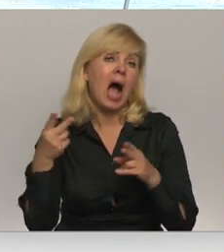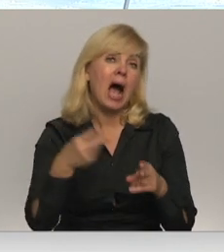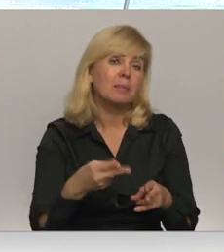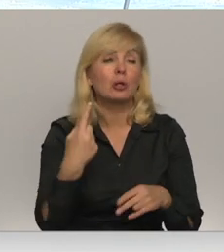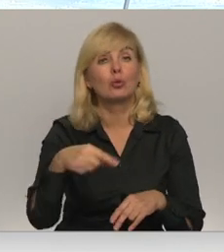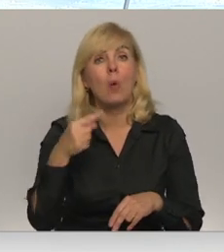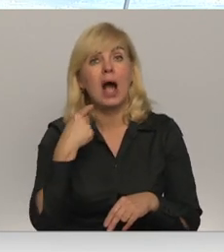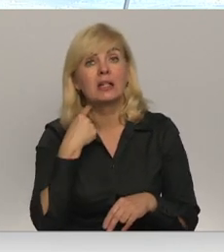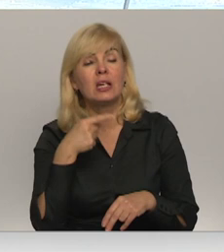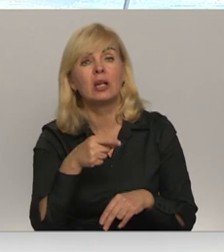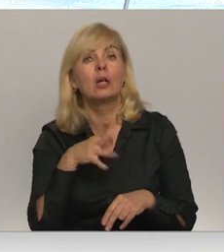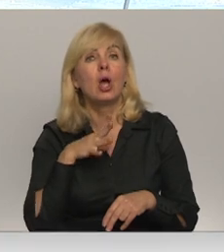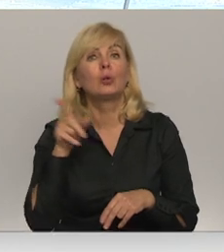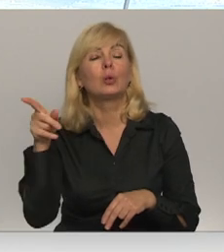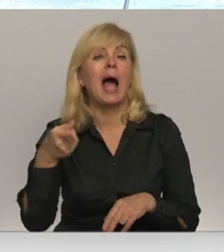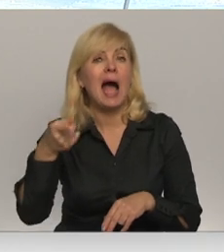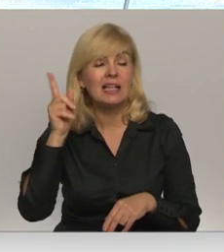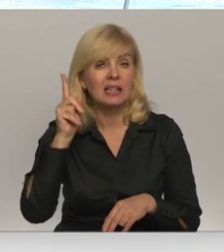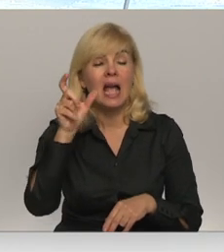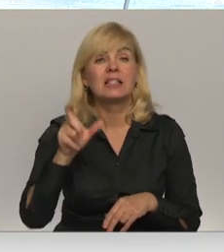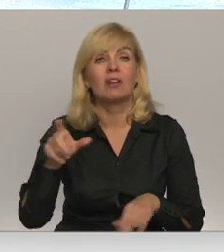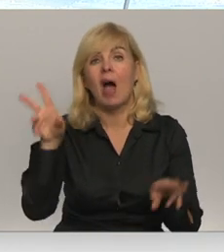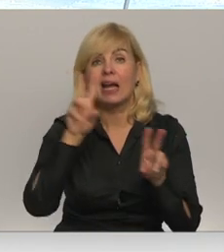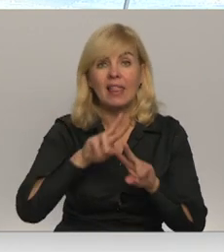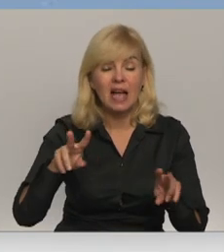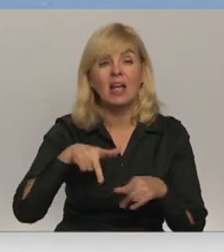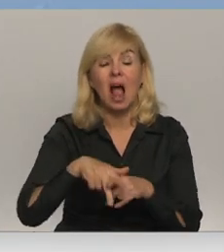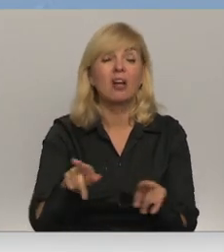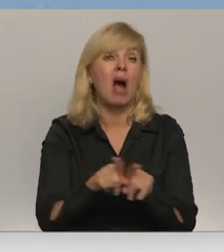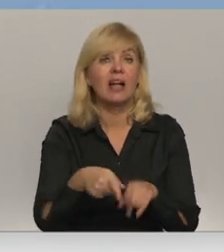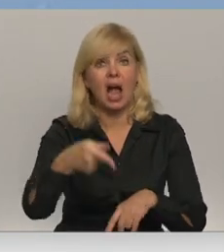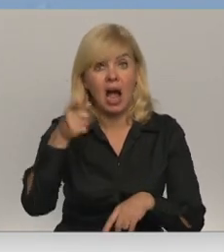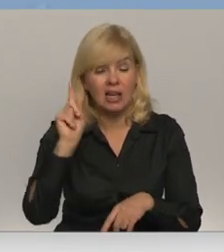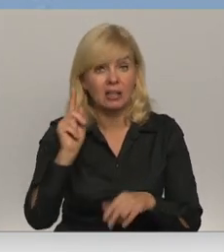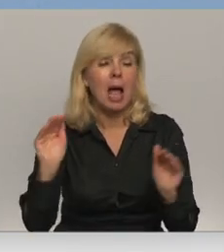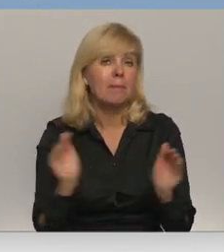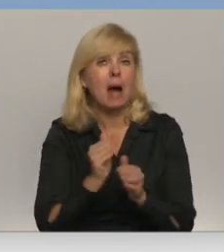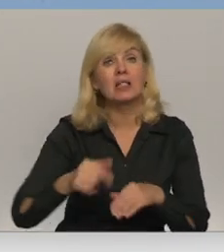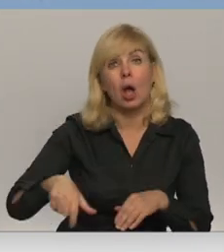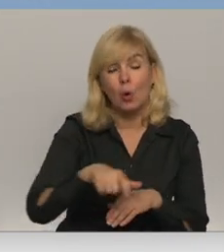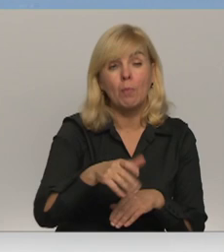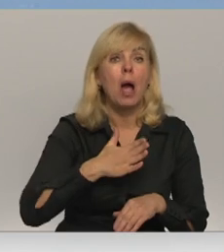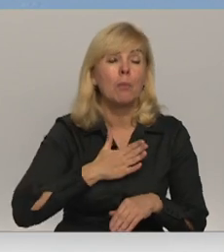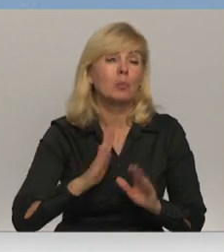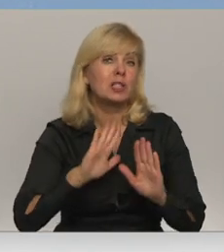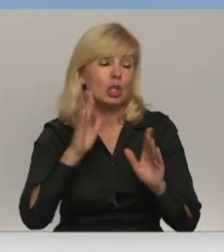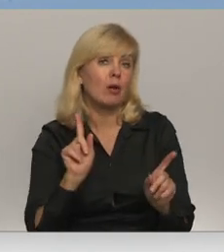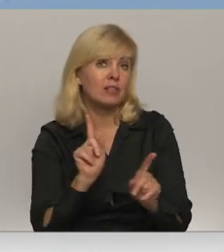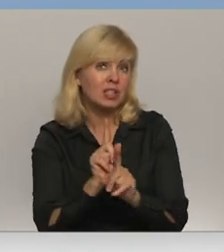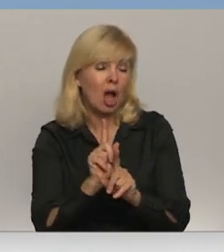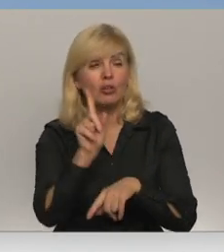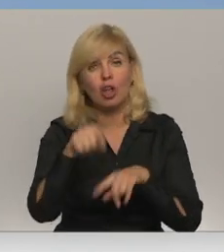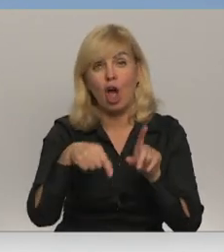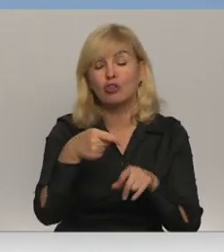no Rīgas, jo tur esot aizliegts. Ja? Bet cilvēki nezina arī, kad Jelgavā ir aizliegts. Uz mazākām upītēm arī mums izdodas satikt pa